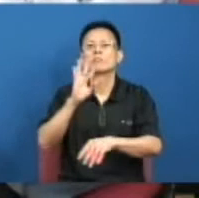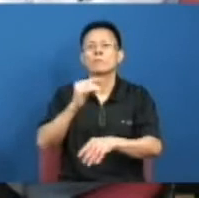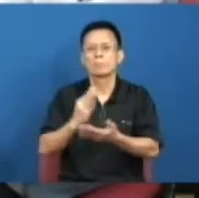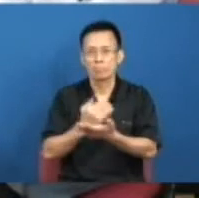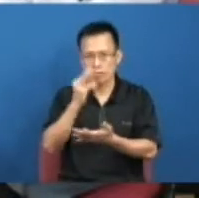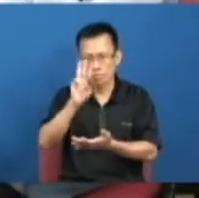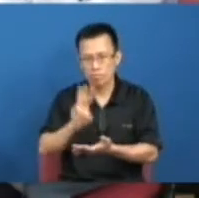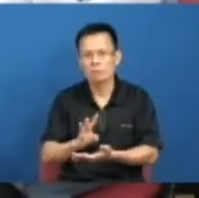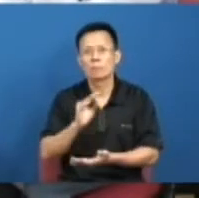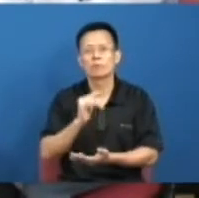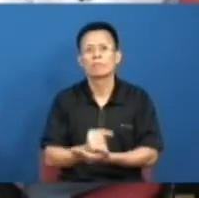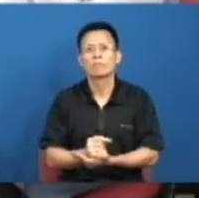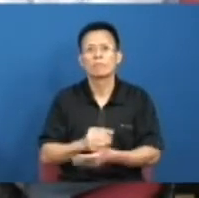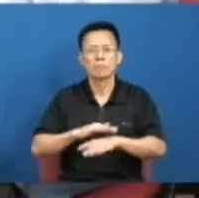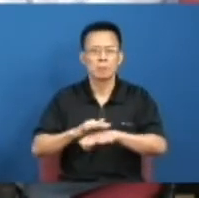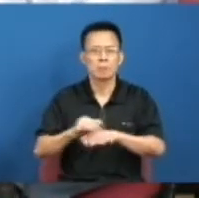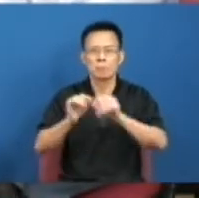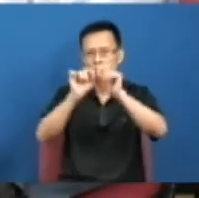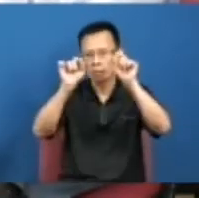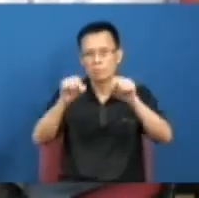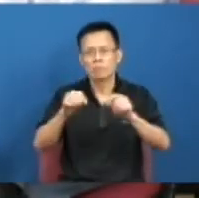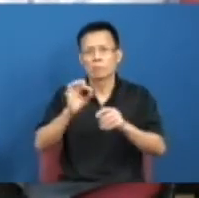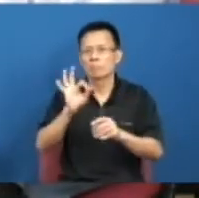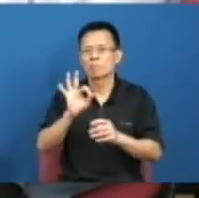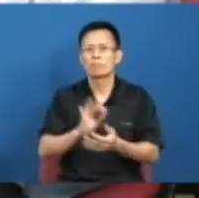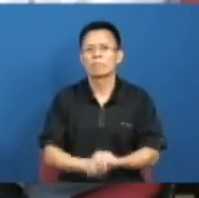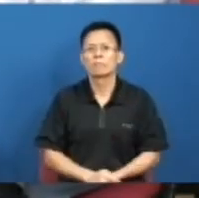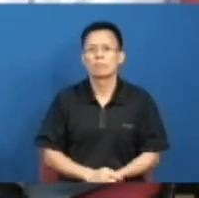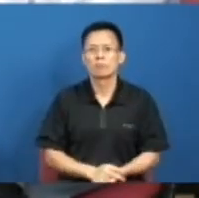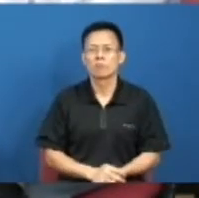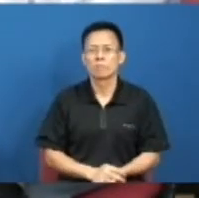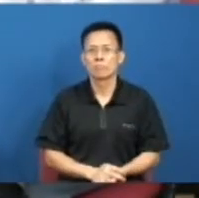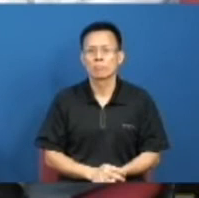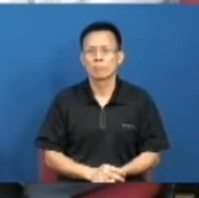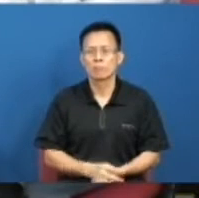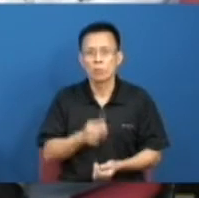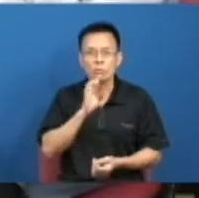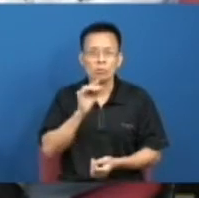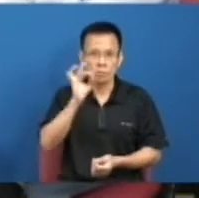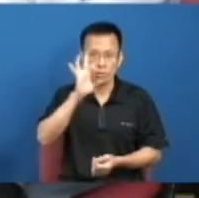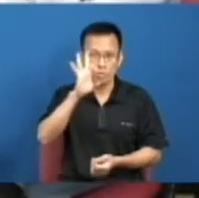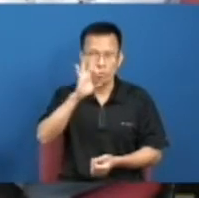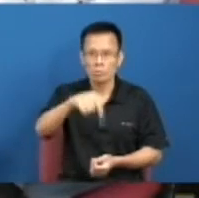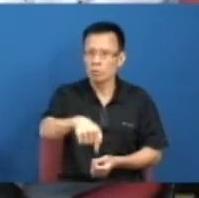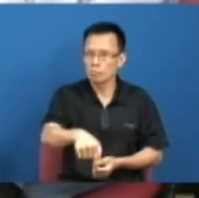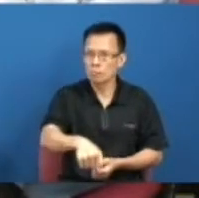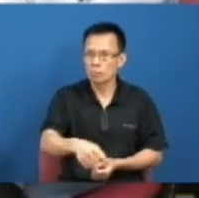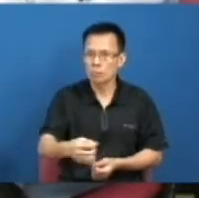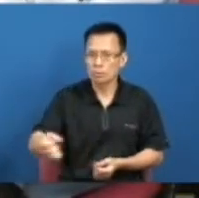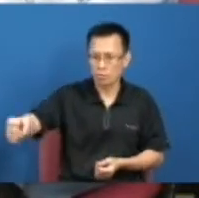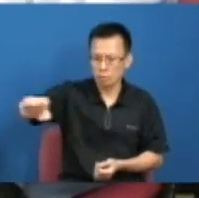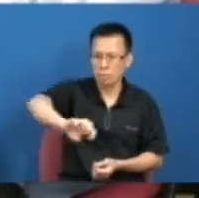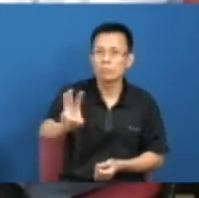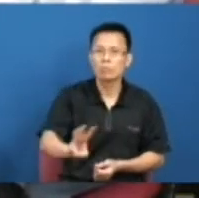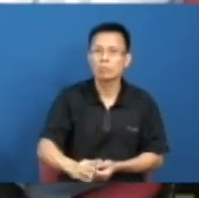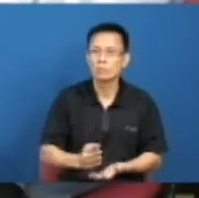啦、 嗯 啊，一般嚟講都冇問題嘅。 嗯， 啊，我哋係譬如廁所地台啦，可以浸水嚟試啦。 咯、